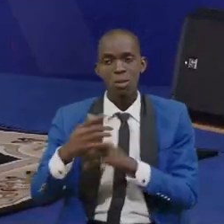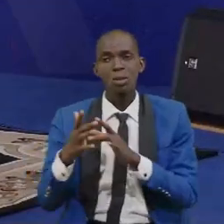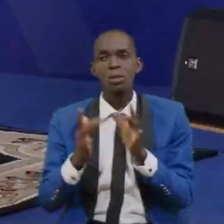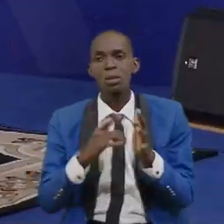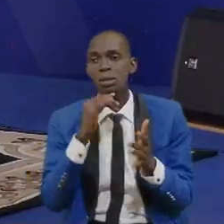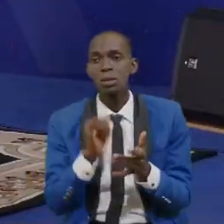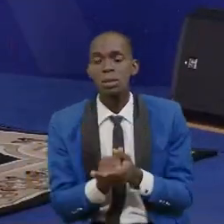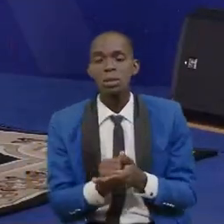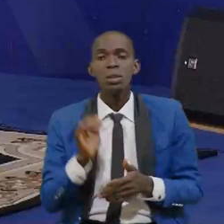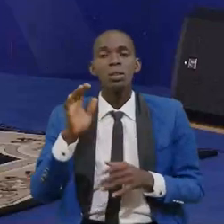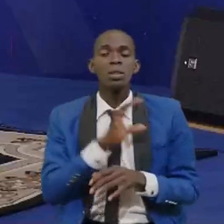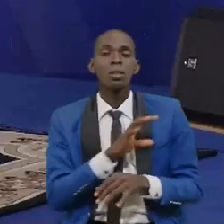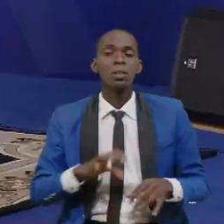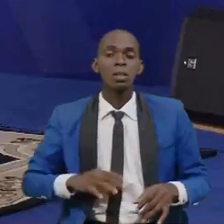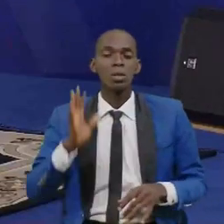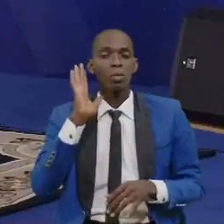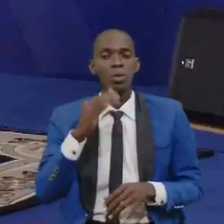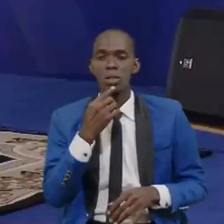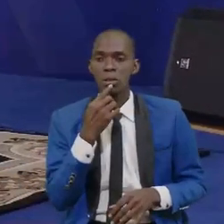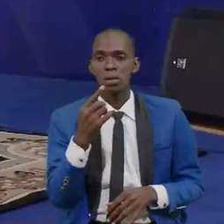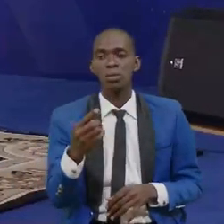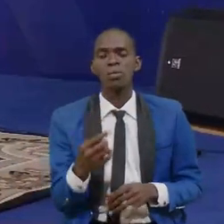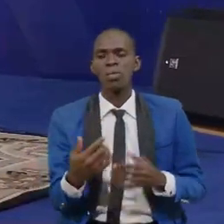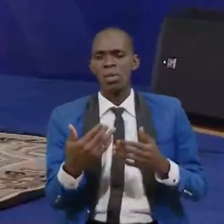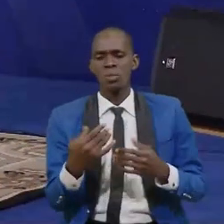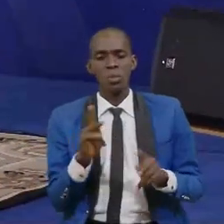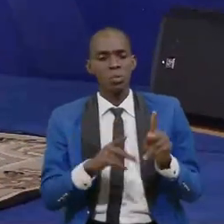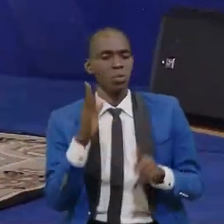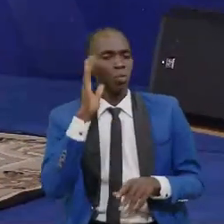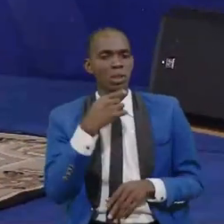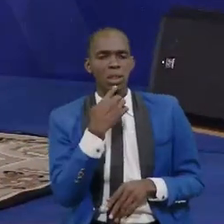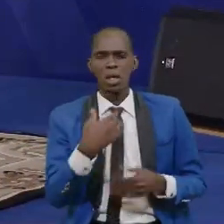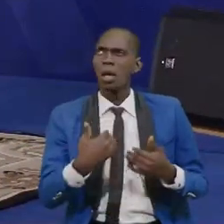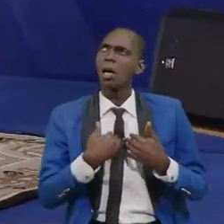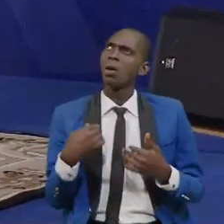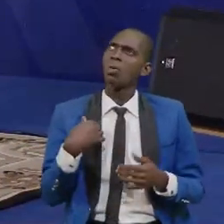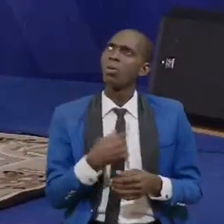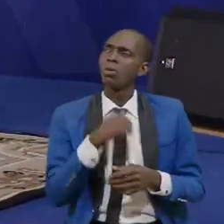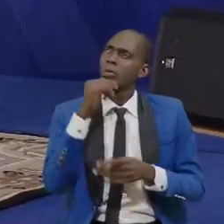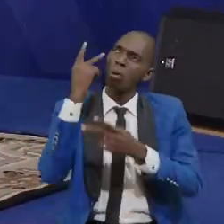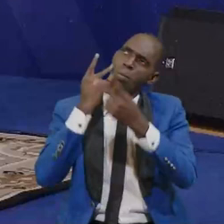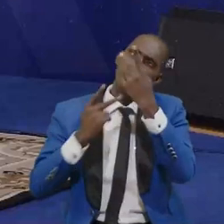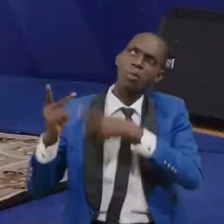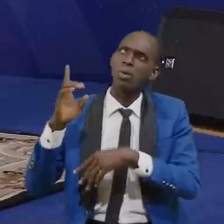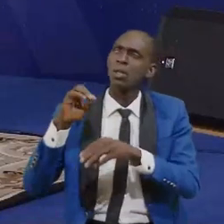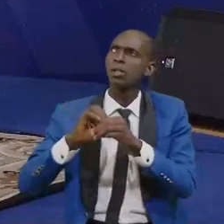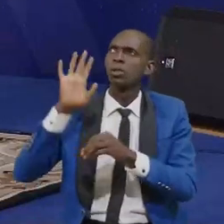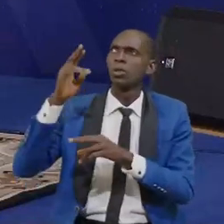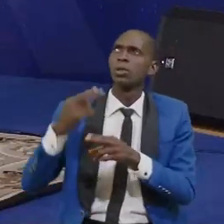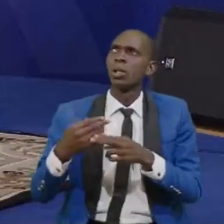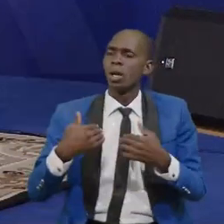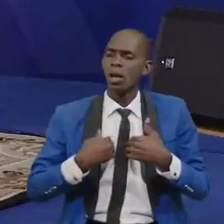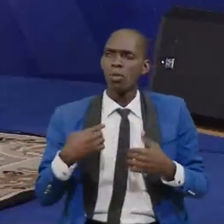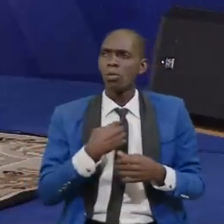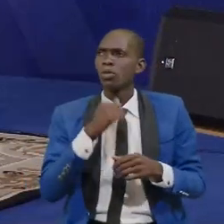dit, ils diront, n'avons-nous pas prophétisé par ton nom? N'avons-nous pas fait beaucoup de